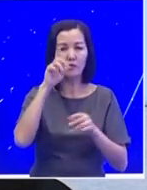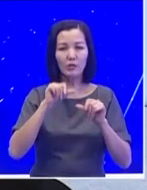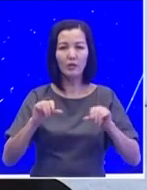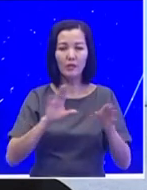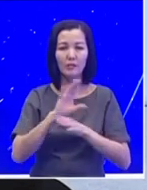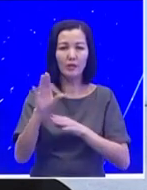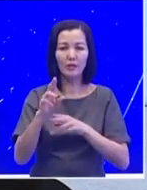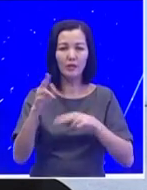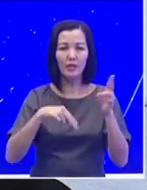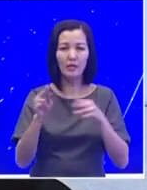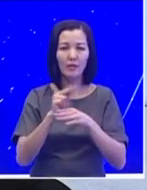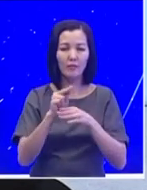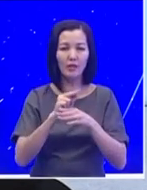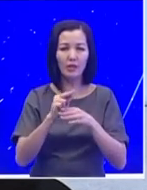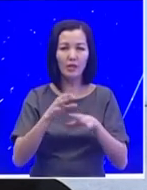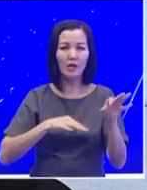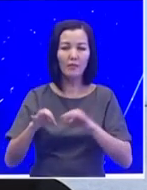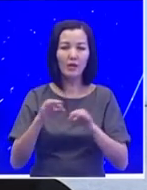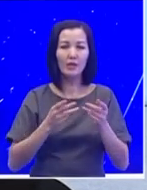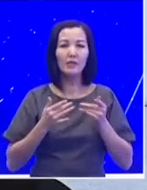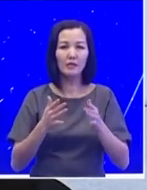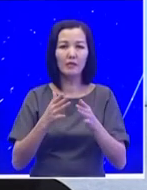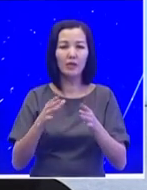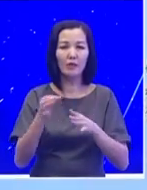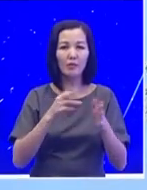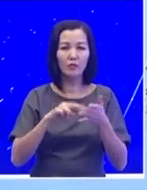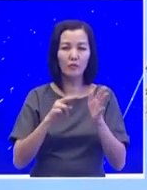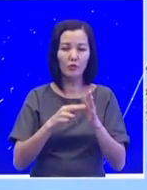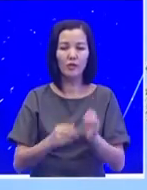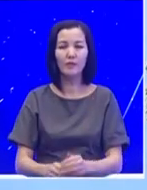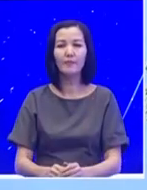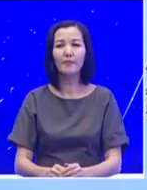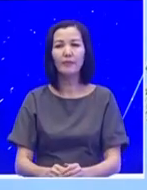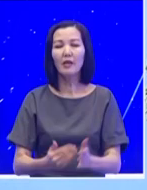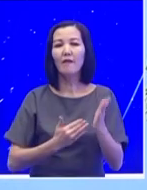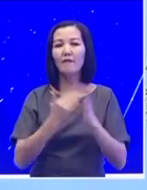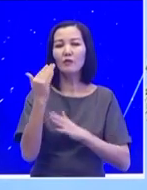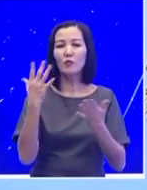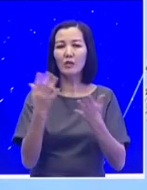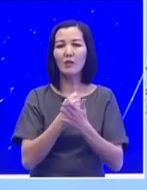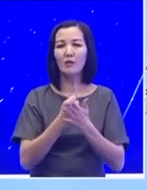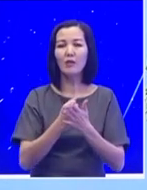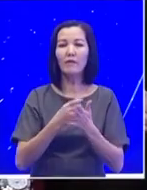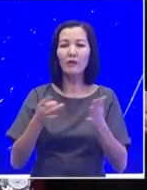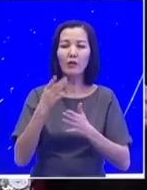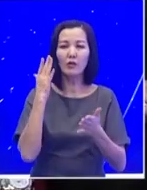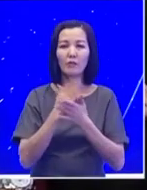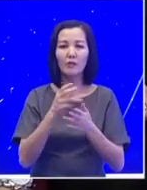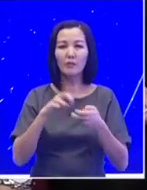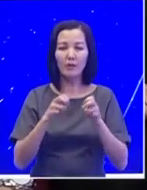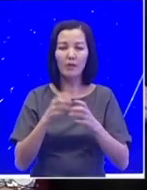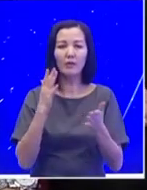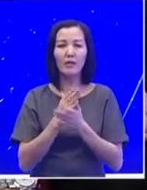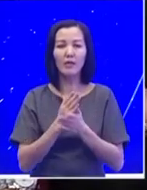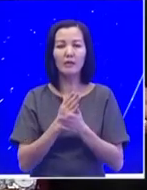На строительство монтажные работы проектов запрашиваются средства из областного бюджета. Несмотря на ряд высоких показателей, в районе имеется и много проблемных